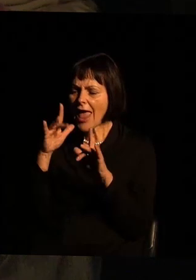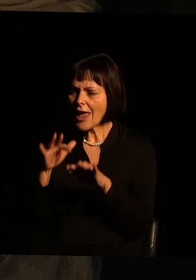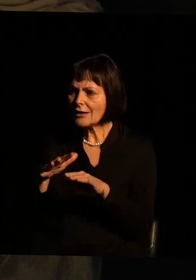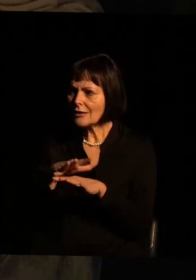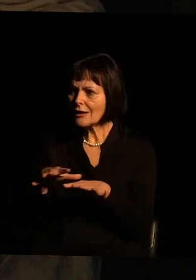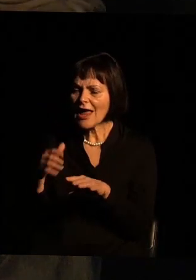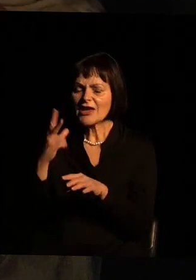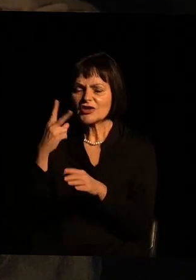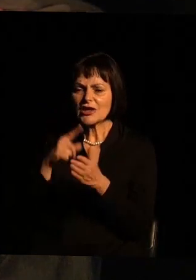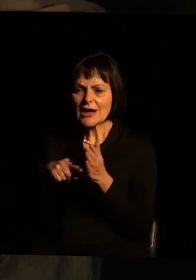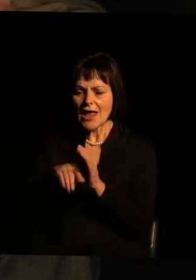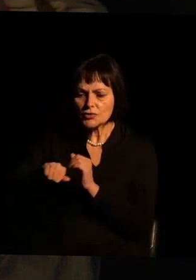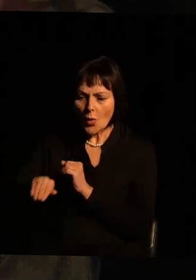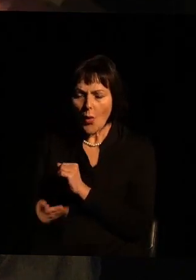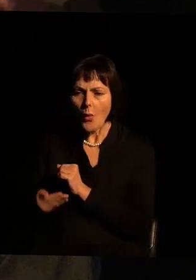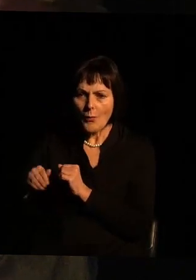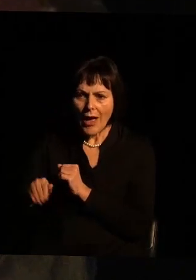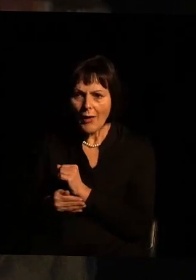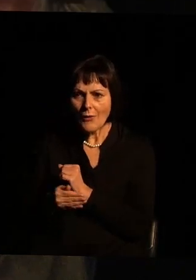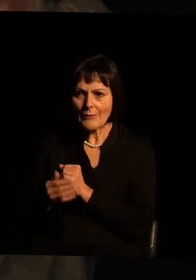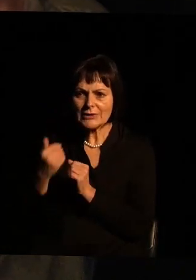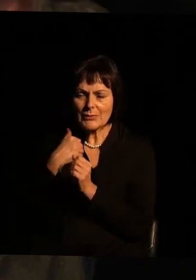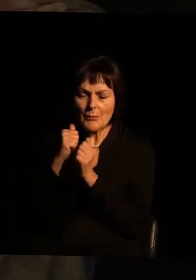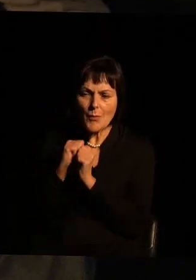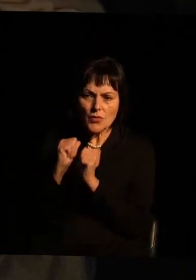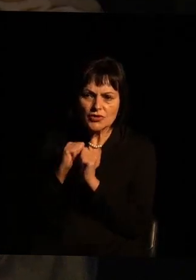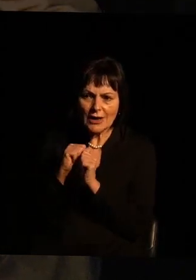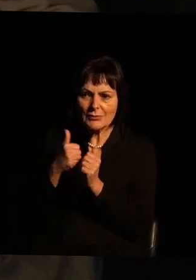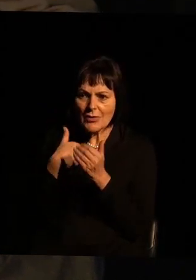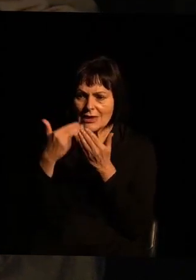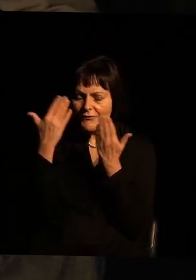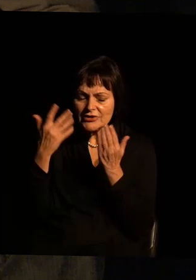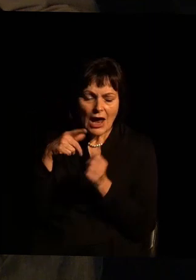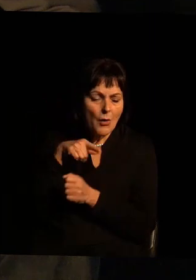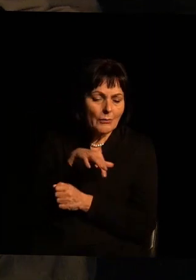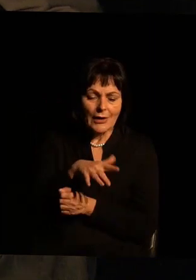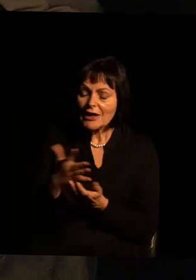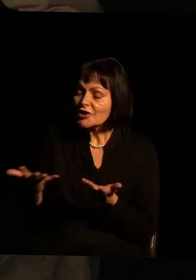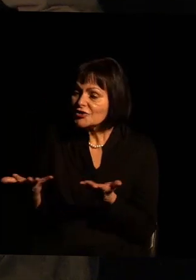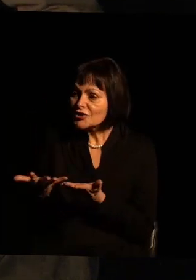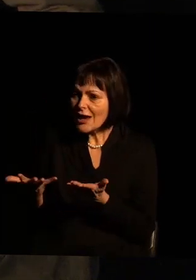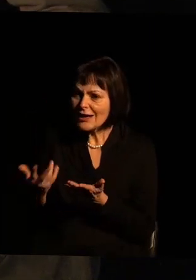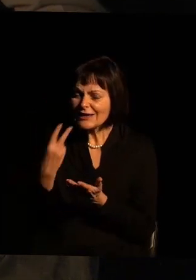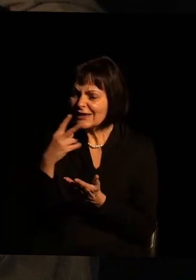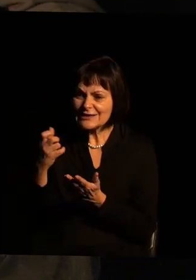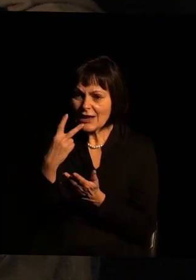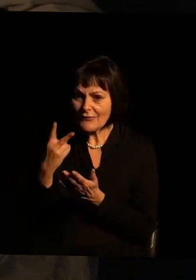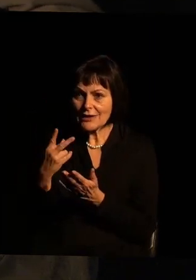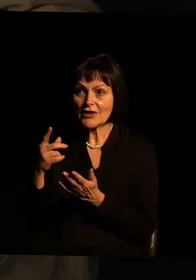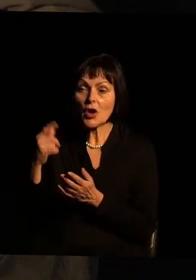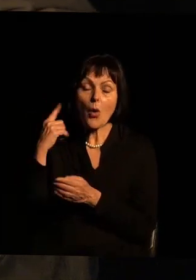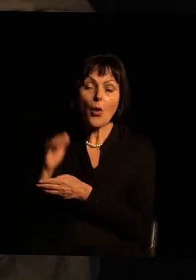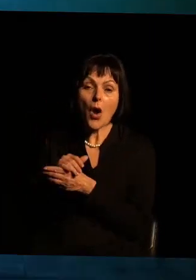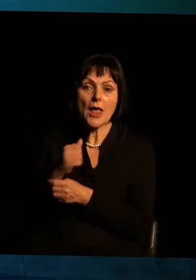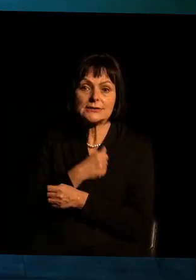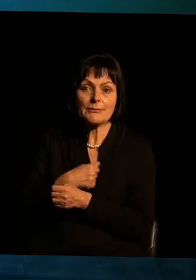Trzykrotnie kopałem jamę śnieżną, żeby w ogóle przeczekać, bo nie wiedziałem, gdzie schodzić. Koledzy się oczywiście martwili